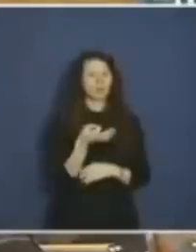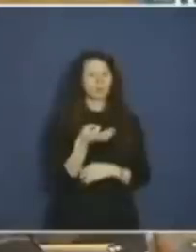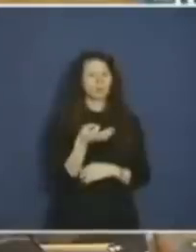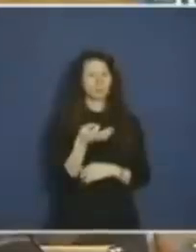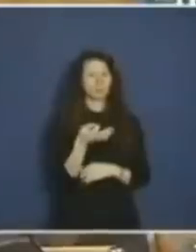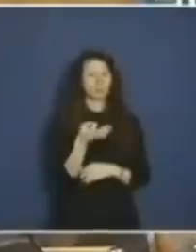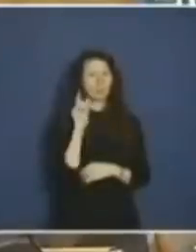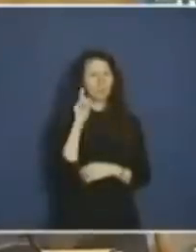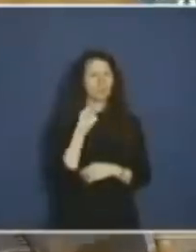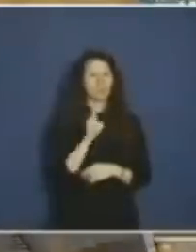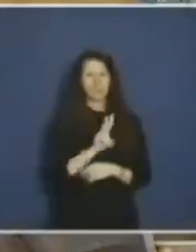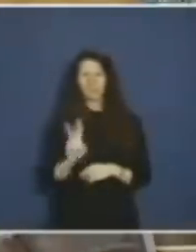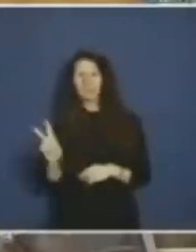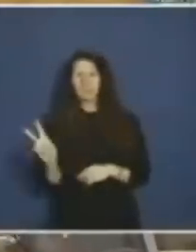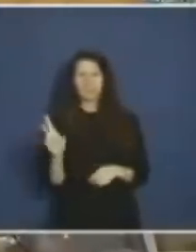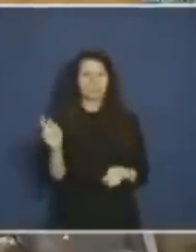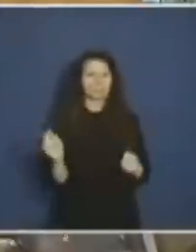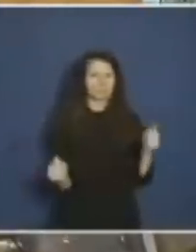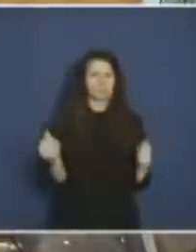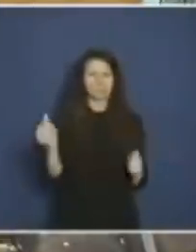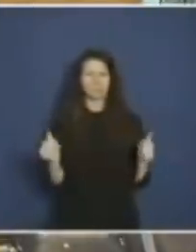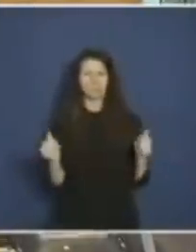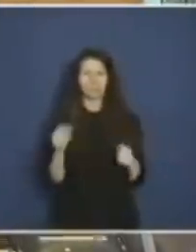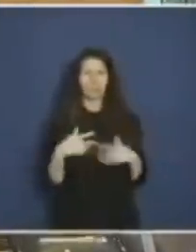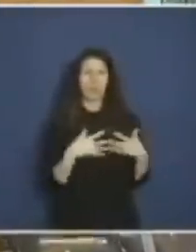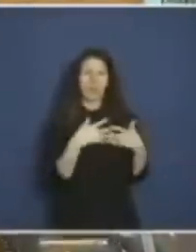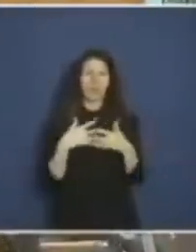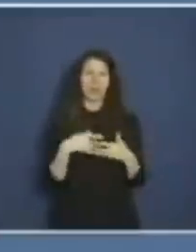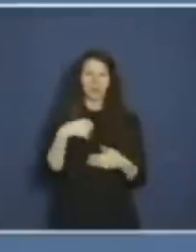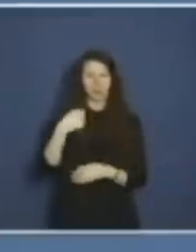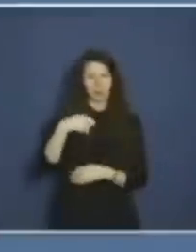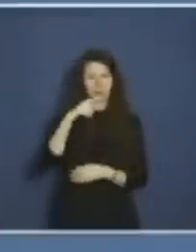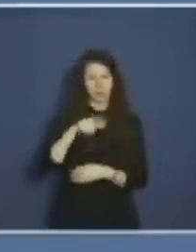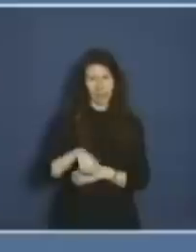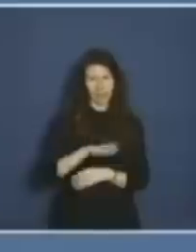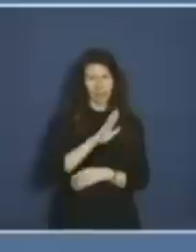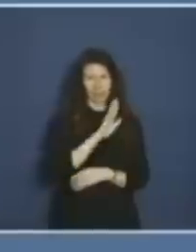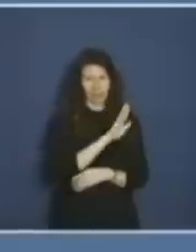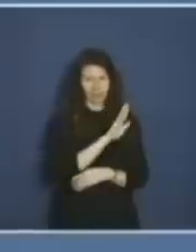Ich weiß gerade nicht, wenn ich sie stellen soll. Der amerikanische Präsident,